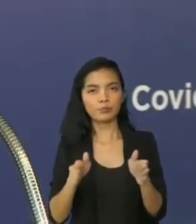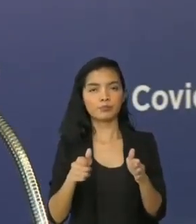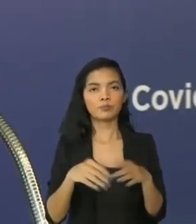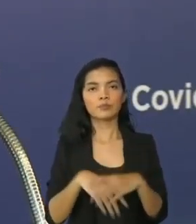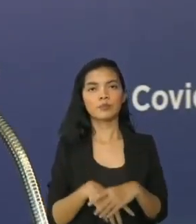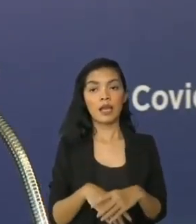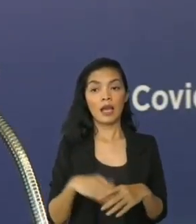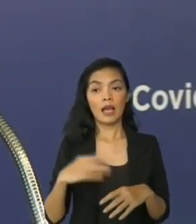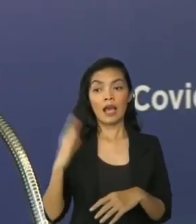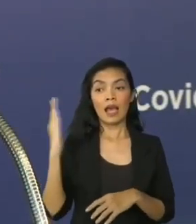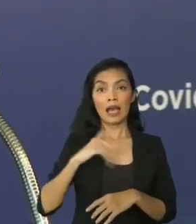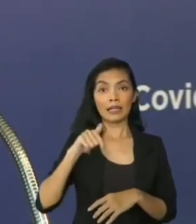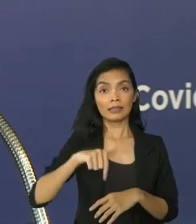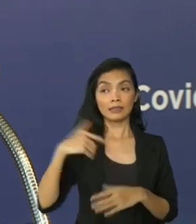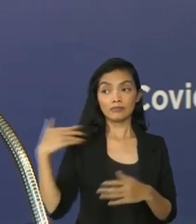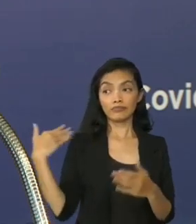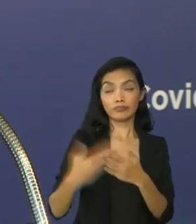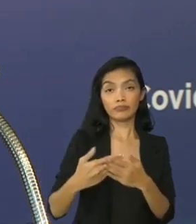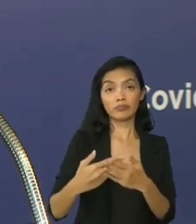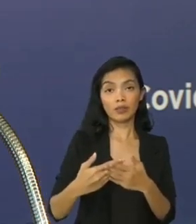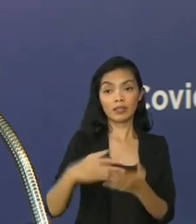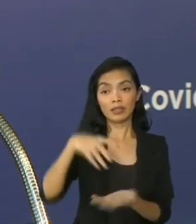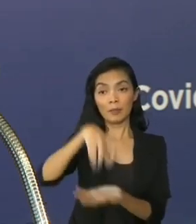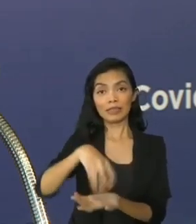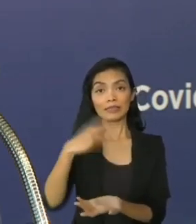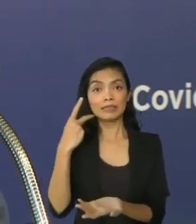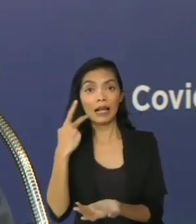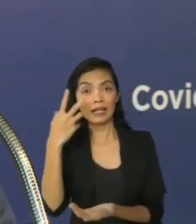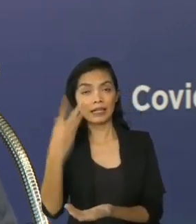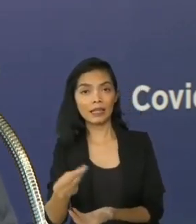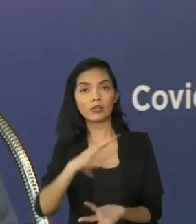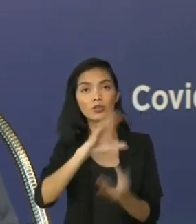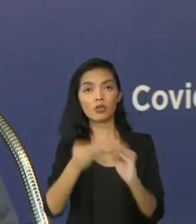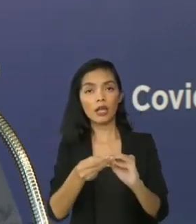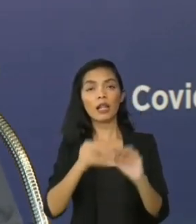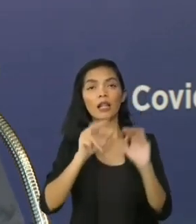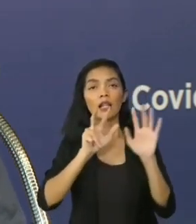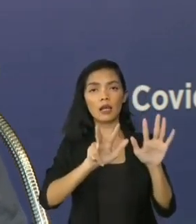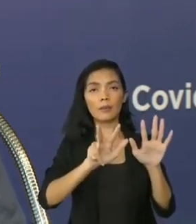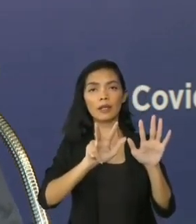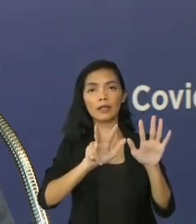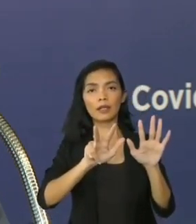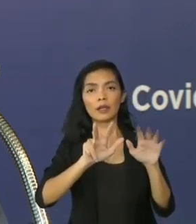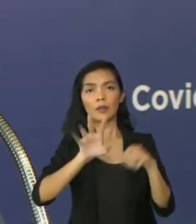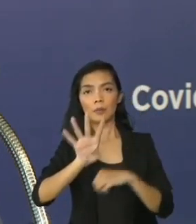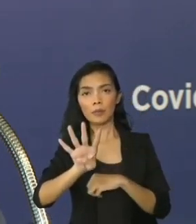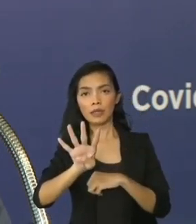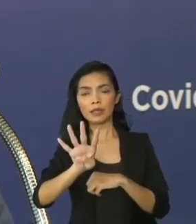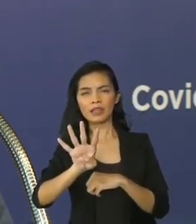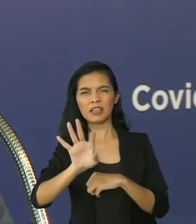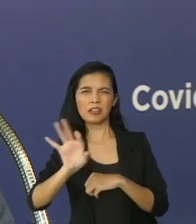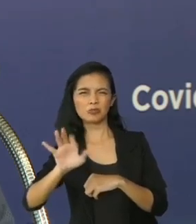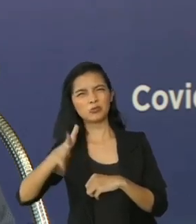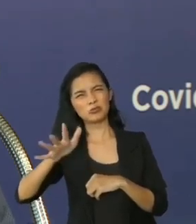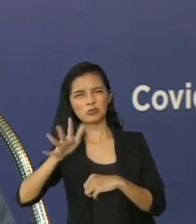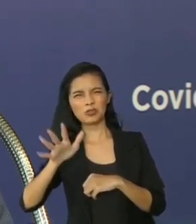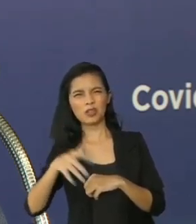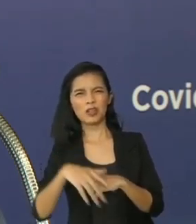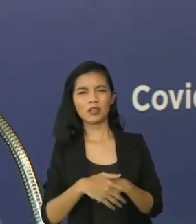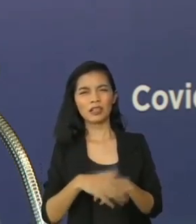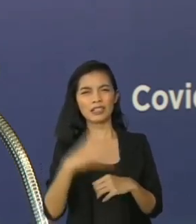membentuk Pos eh apa posjaga Desa sudah 8400 sekian Hai